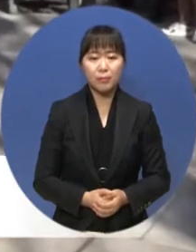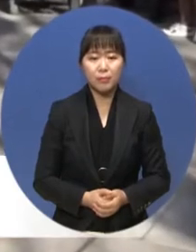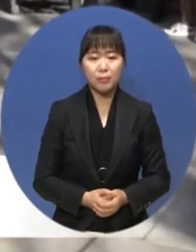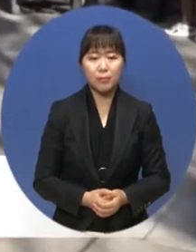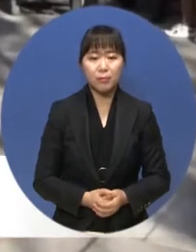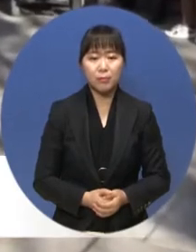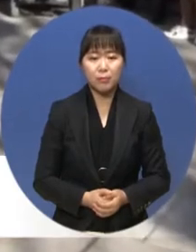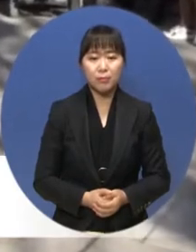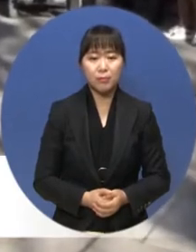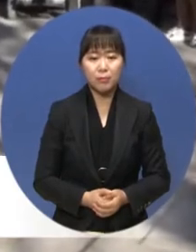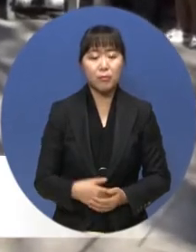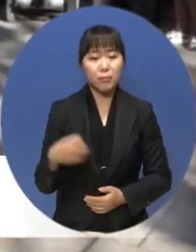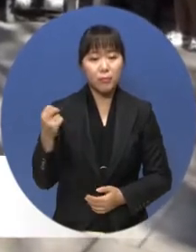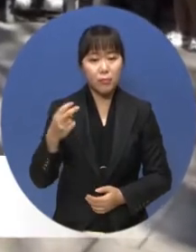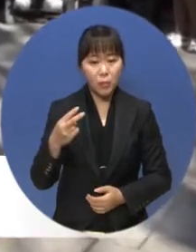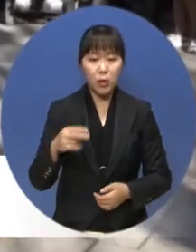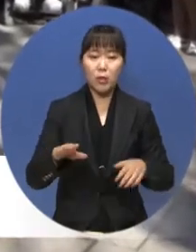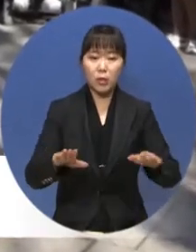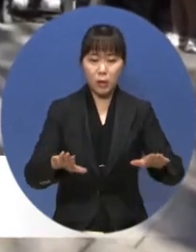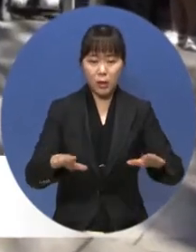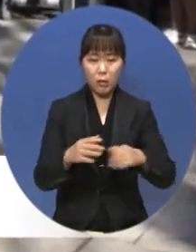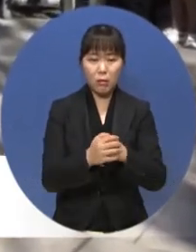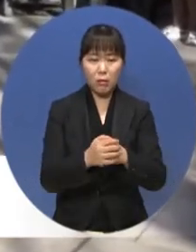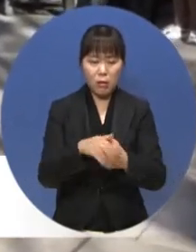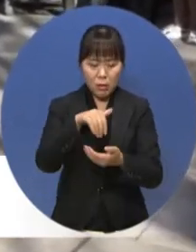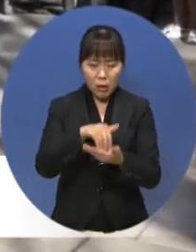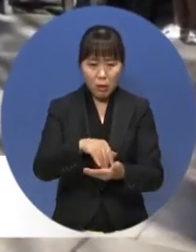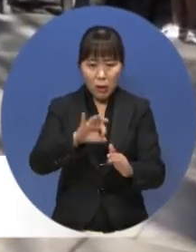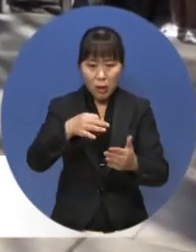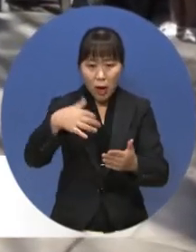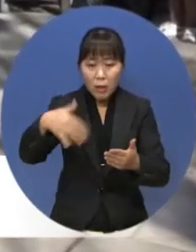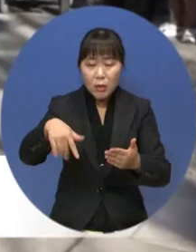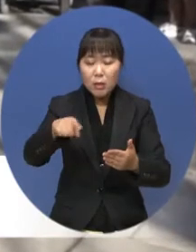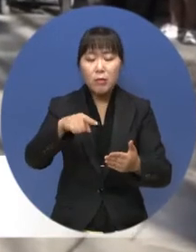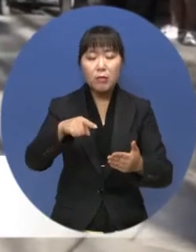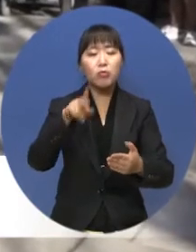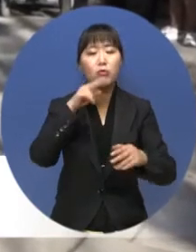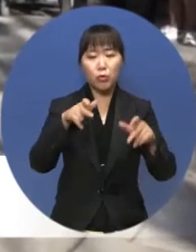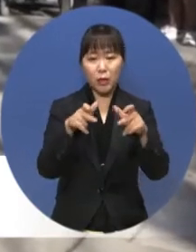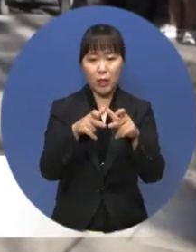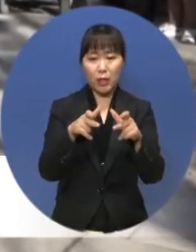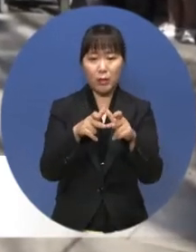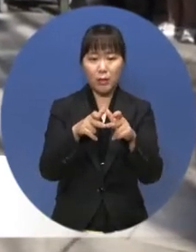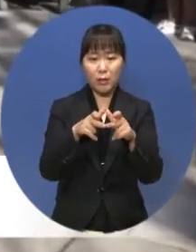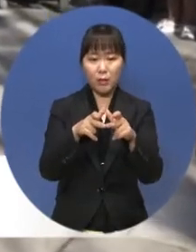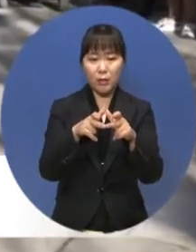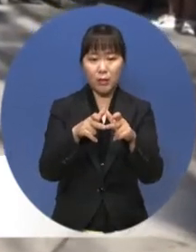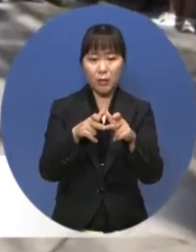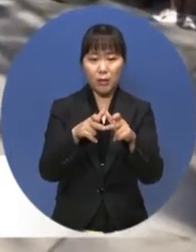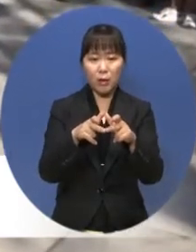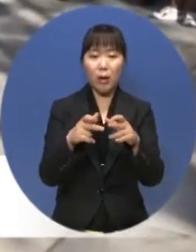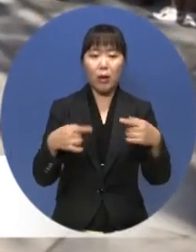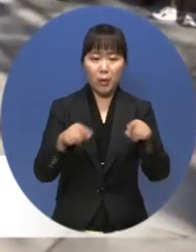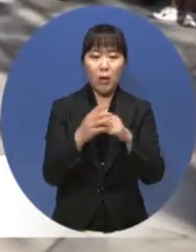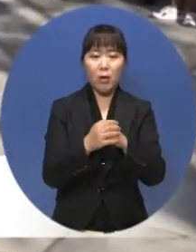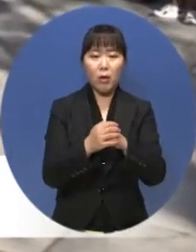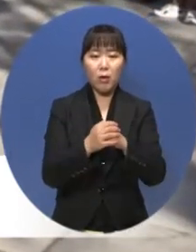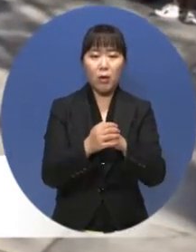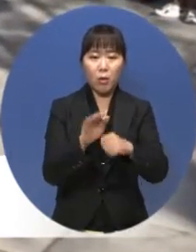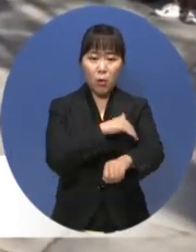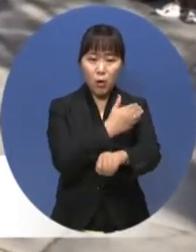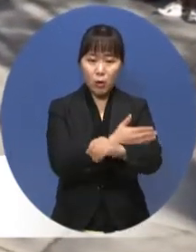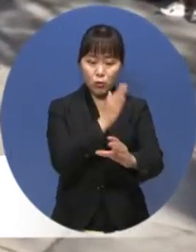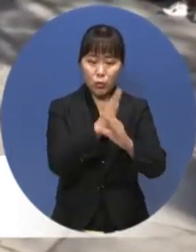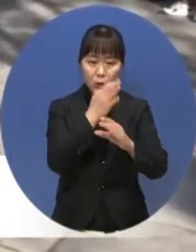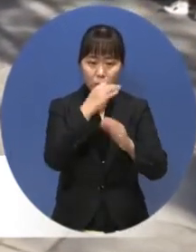제정하라! 그리고 아직도 최저임금을 받지 못하는 많은 장애인, 중증장애인들이 권리중심의 일을